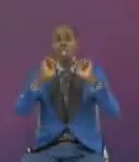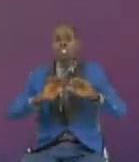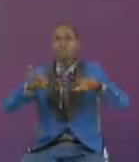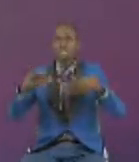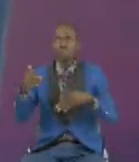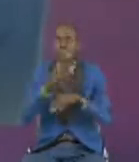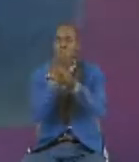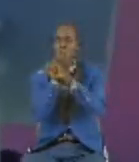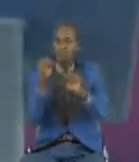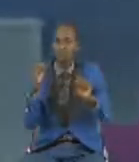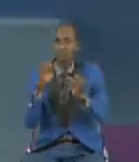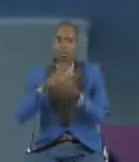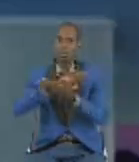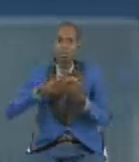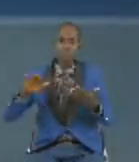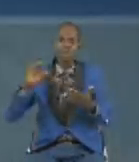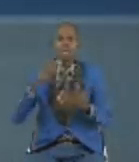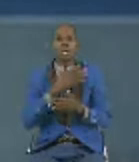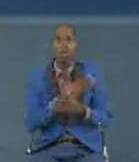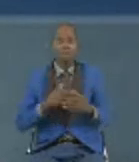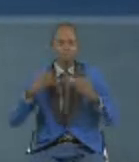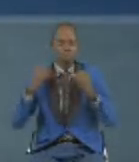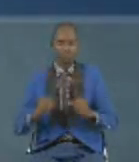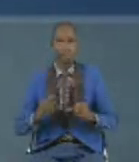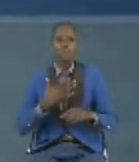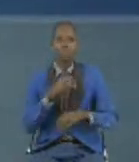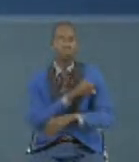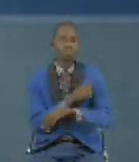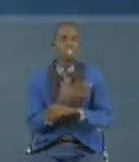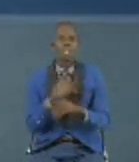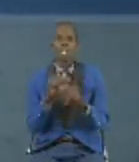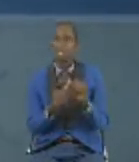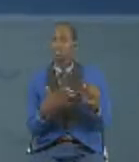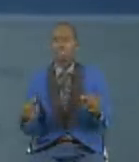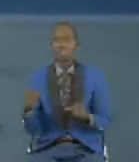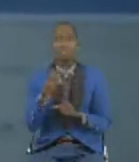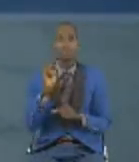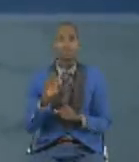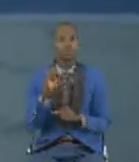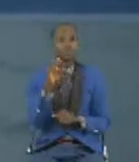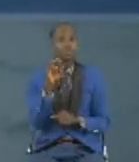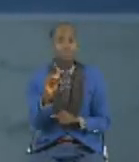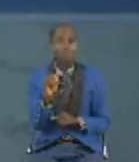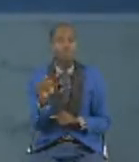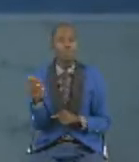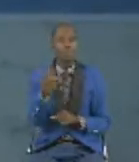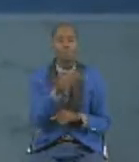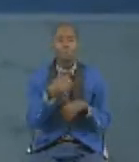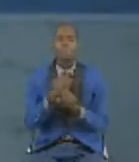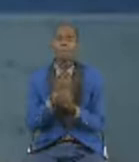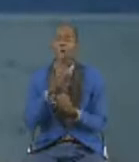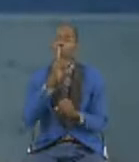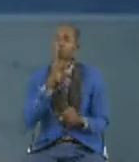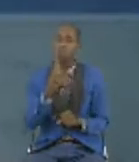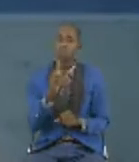la sanctification et la force et la puissance et tout ce dont ils ont besoin. Et tu